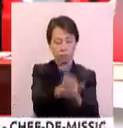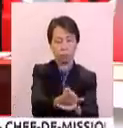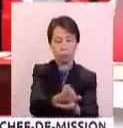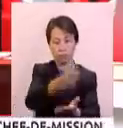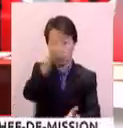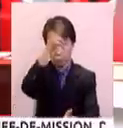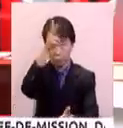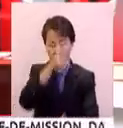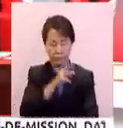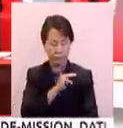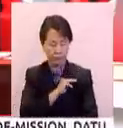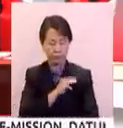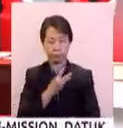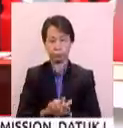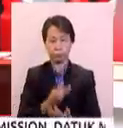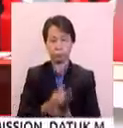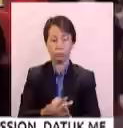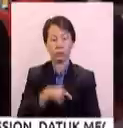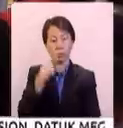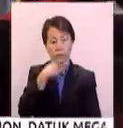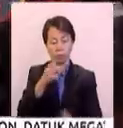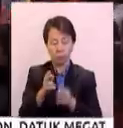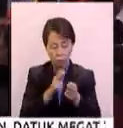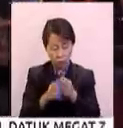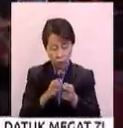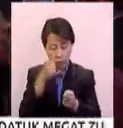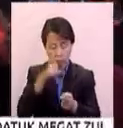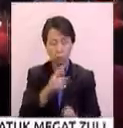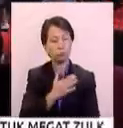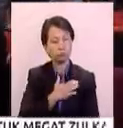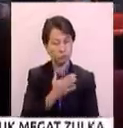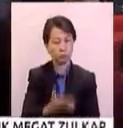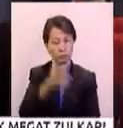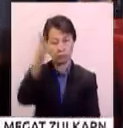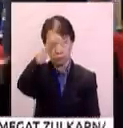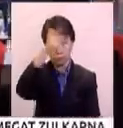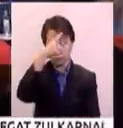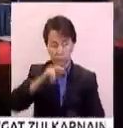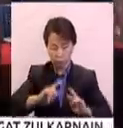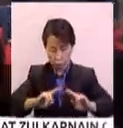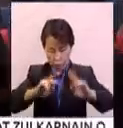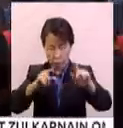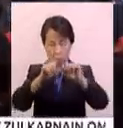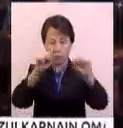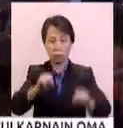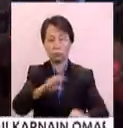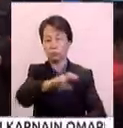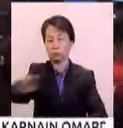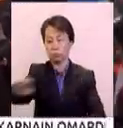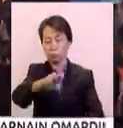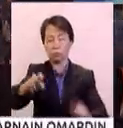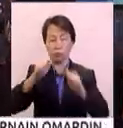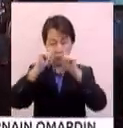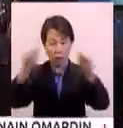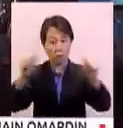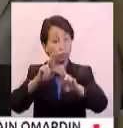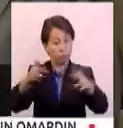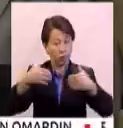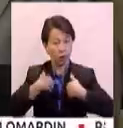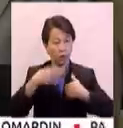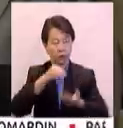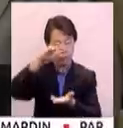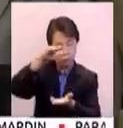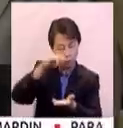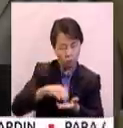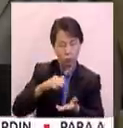kerajaan. Menteri Kewangan Lim Guan Eng berkata usaha itu adalah komitmen kerajaan untuk meningkatkan sistem pengangkutan awam sedia ada dan